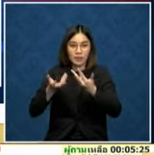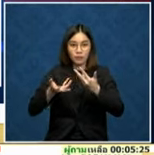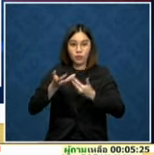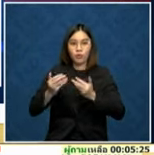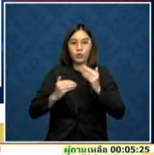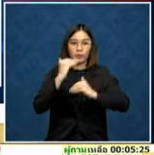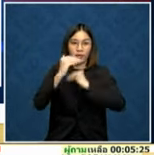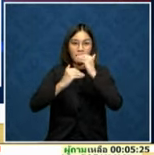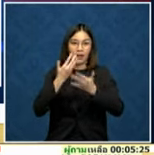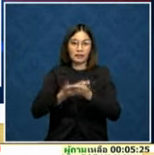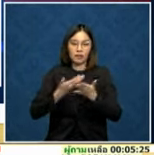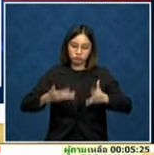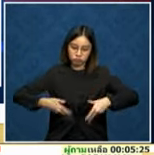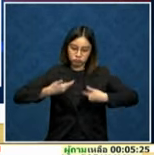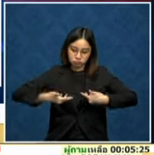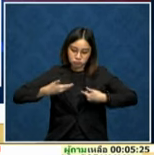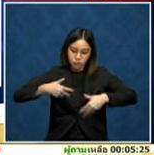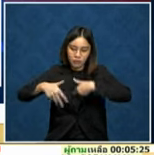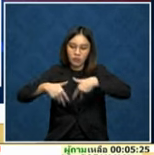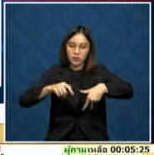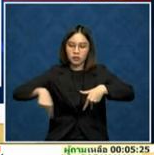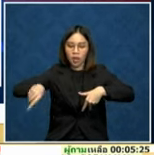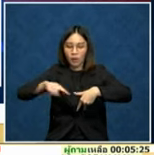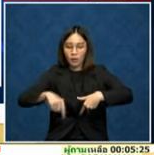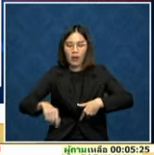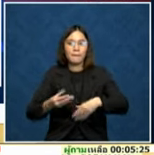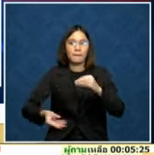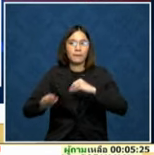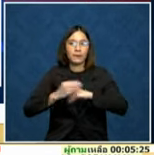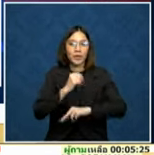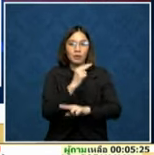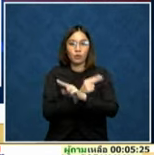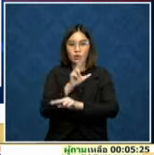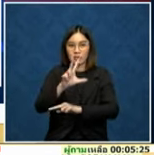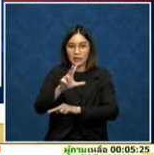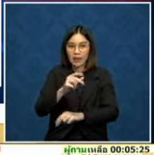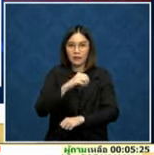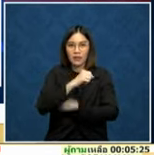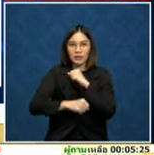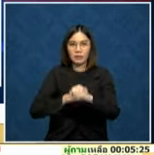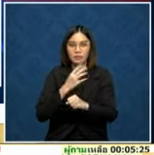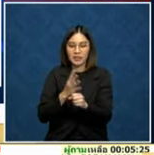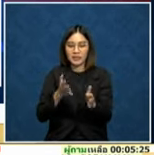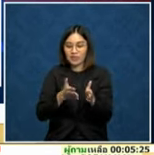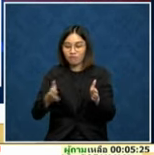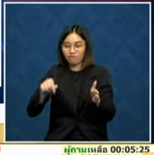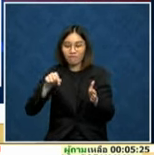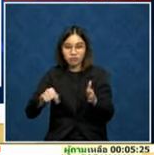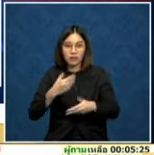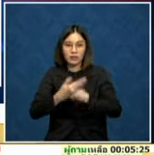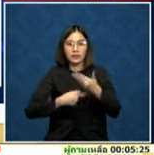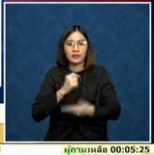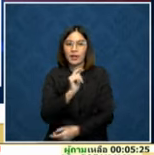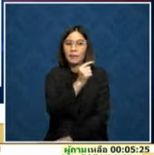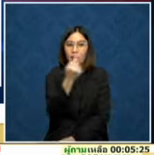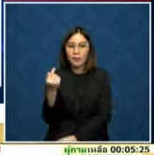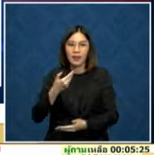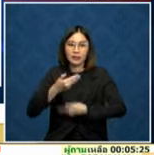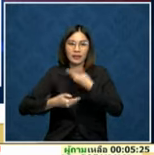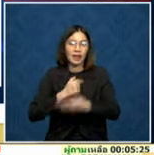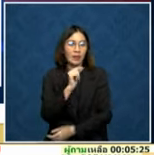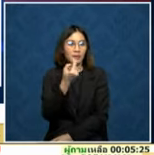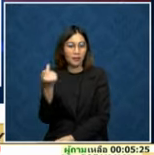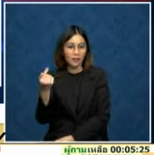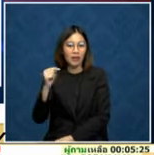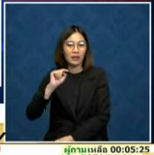ให้รายได้ของพี่น้องเพมขึ้น 3 เท่า ภายใน 4 ปีเรื่องของการเปิดตลดใหมๆ ไปค้าขายใหม่ๆ